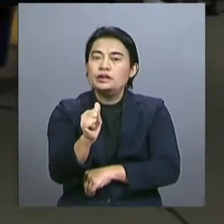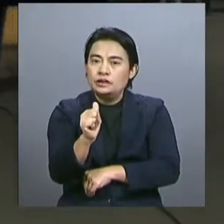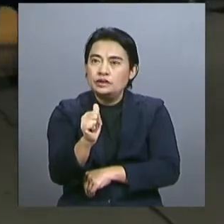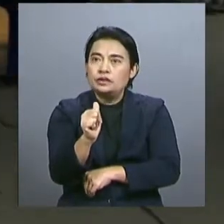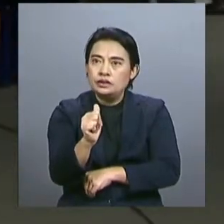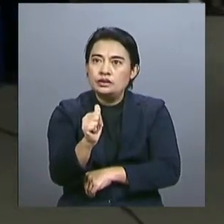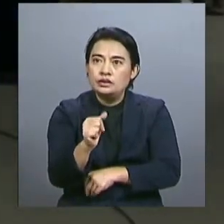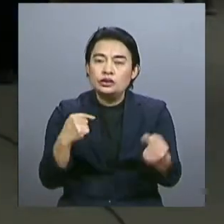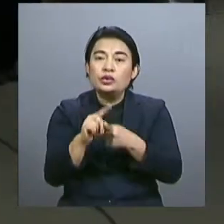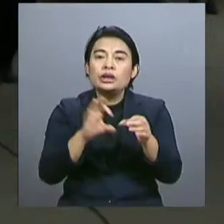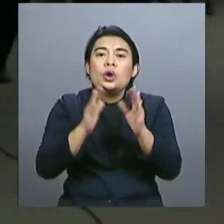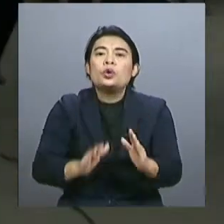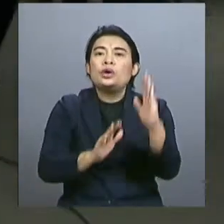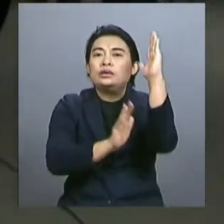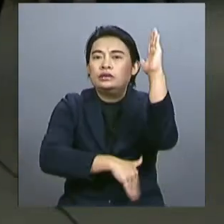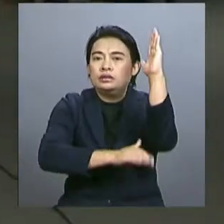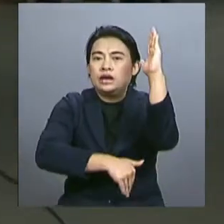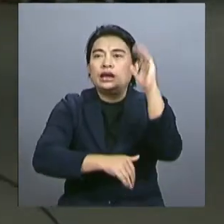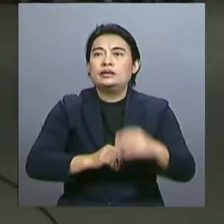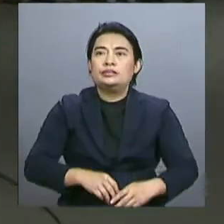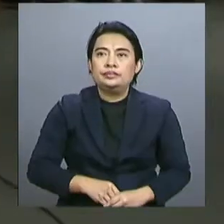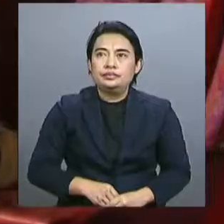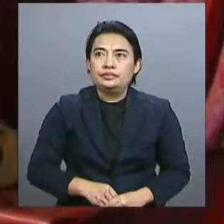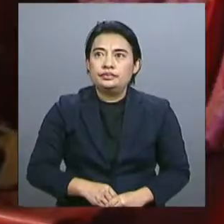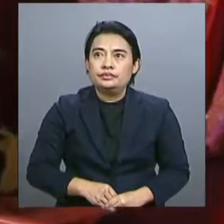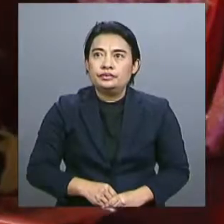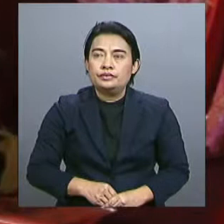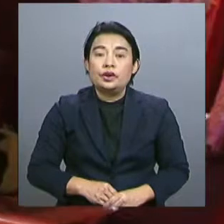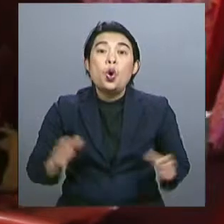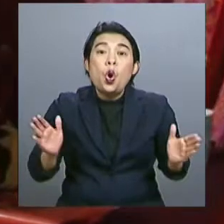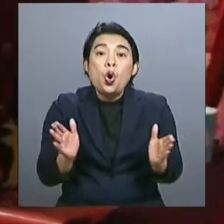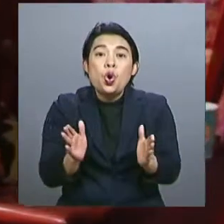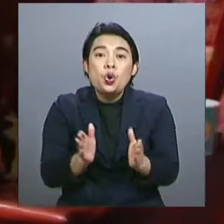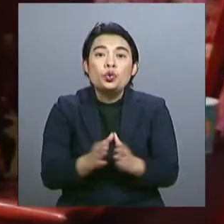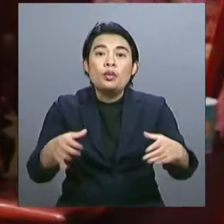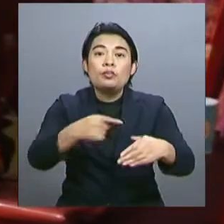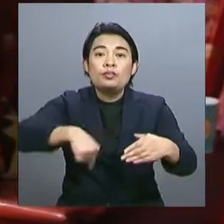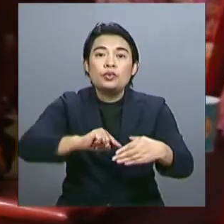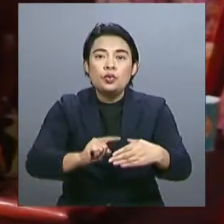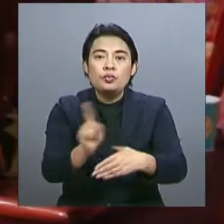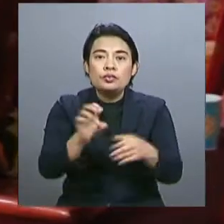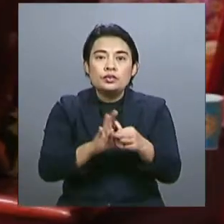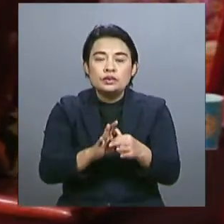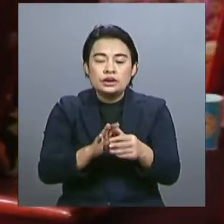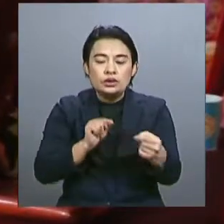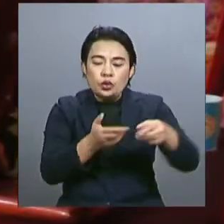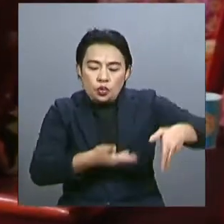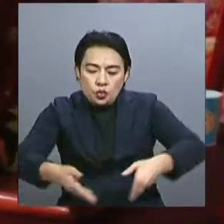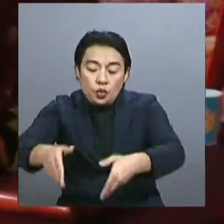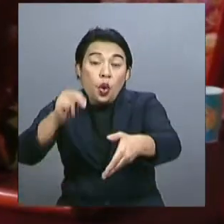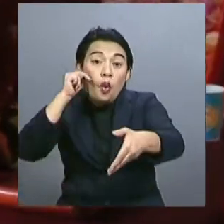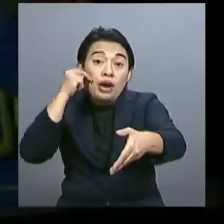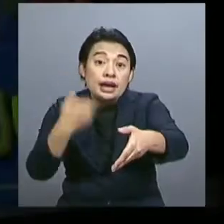คนตายของเราไว้ครับ นอกจากจะเป็นการรวมตัวกันเพื่อแสดงถึงความเคารพต่อสายน้ำที่หล่อเลี้ยง